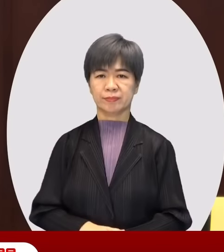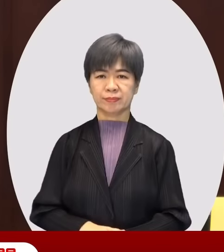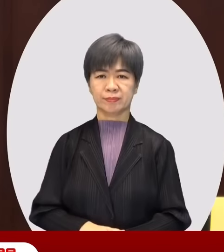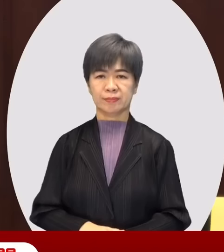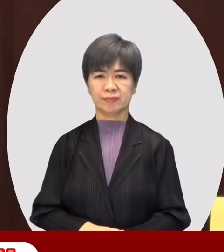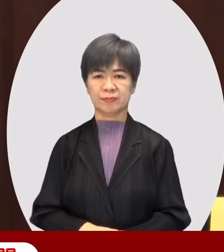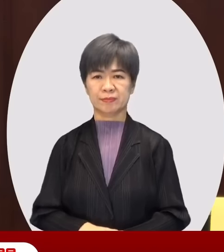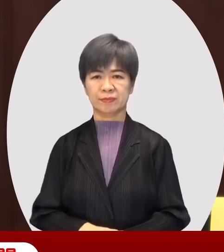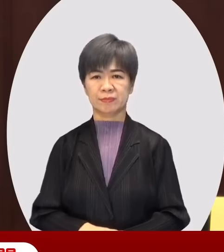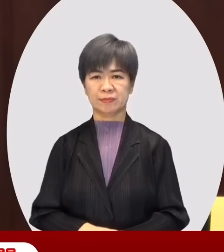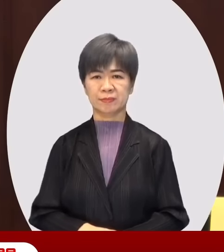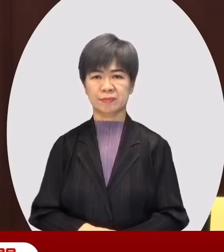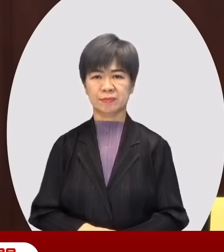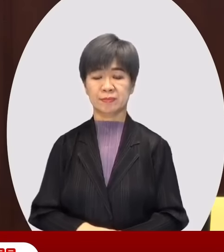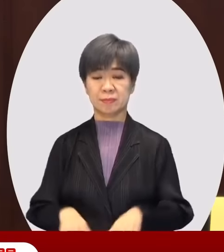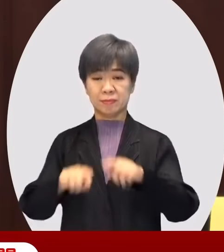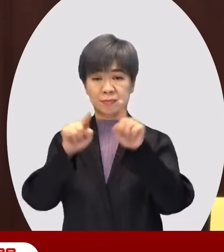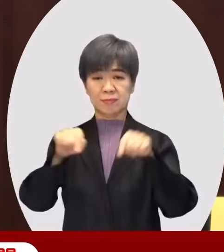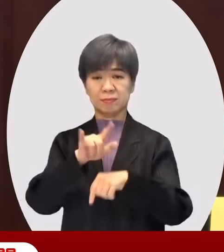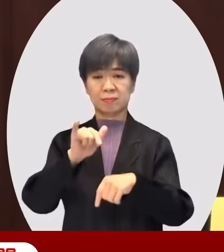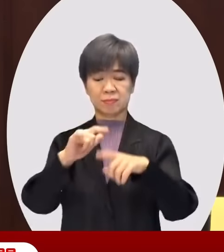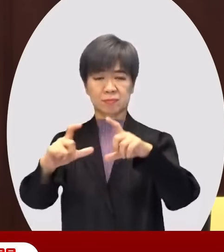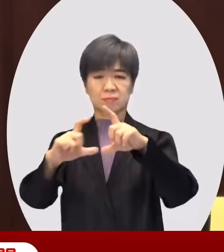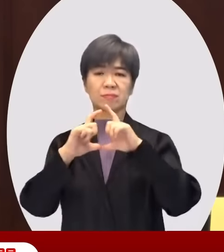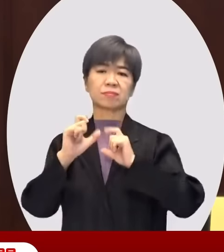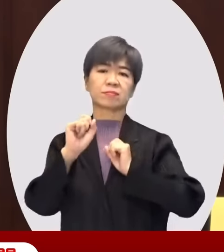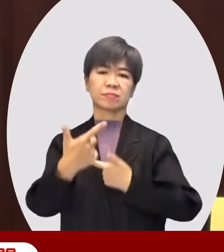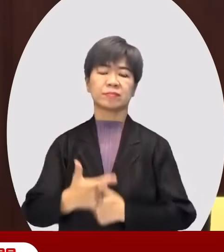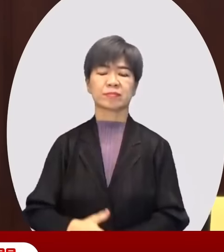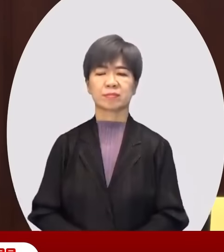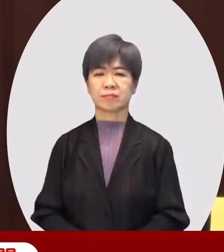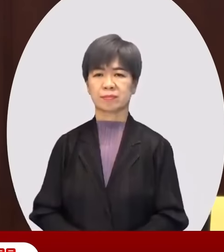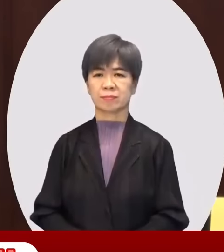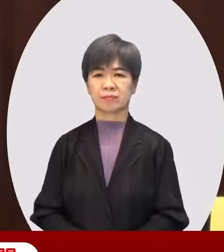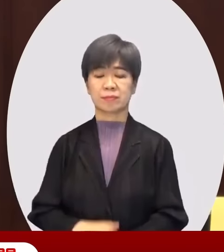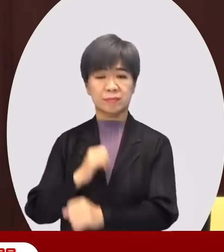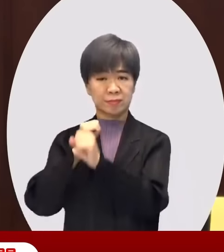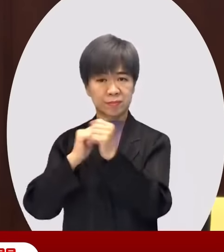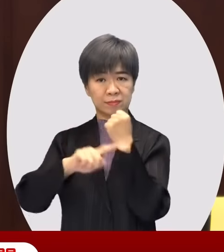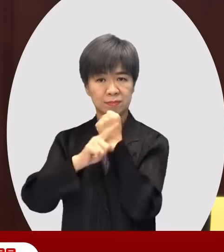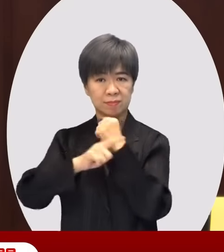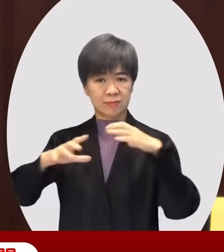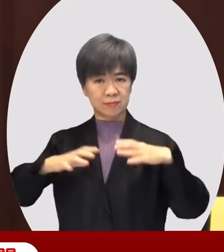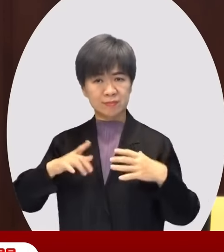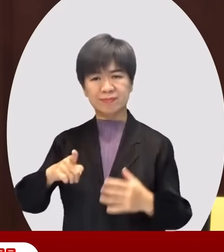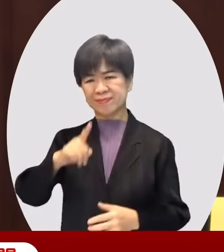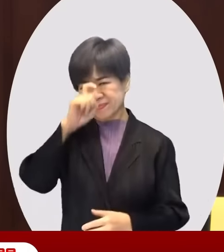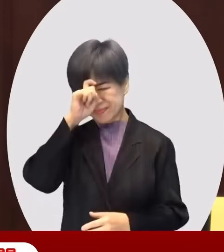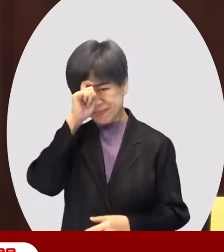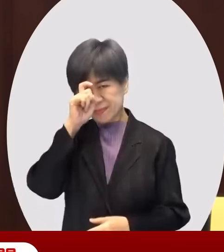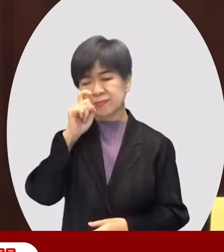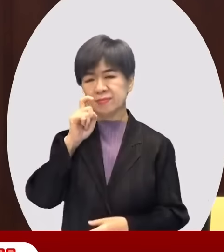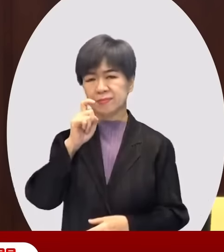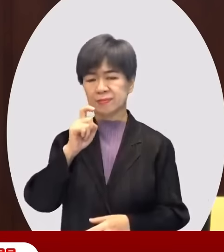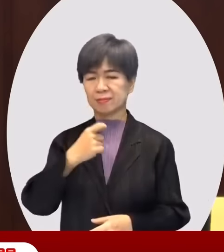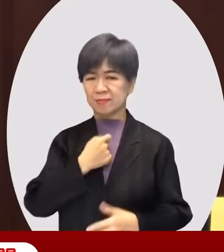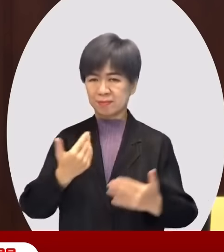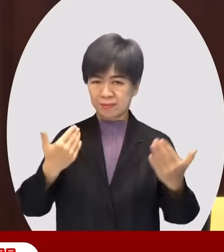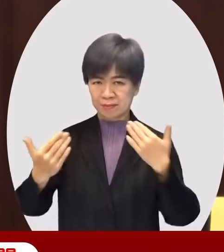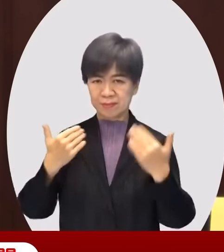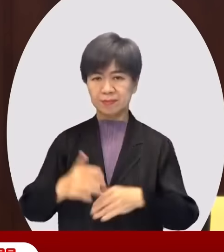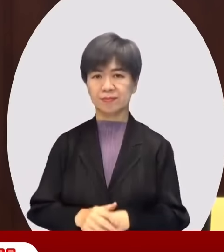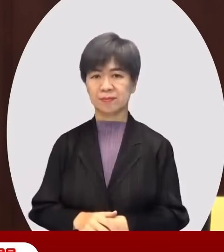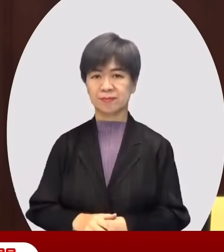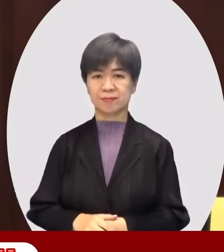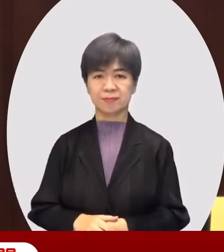好是跟那个张教授不一样哈。我想詹大法官是希望厘清，就是